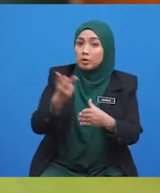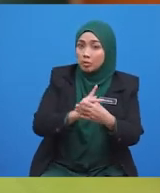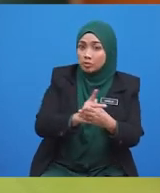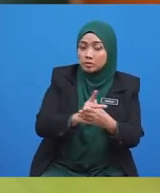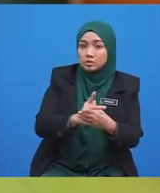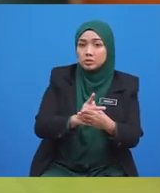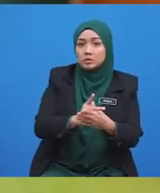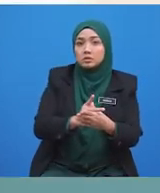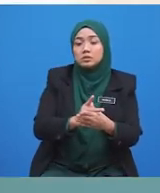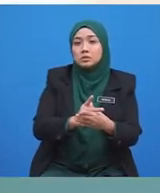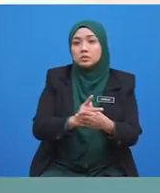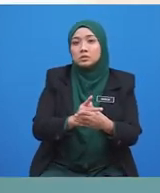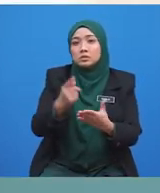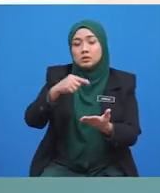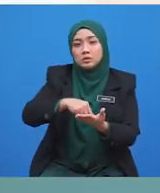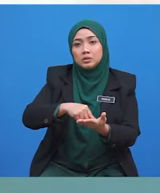ini.